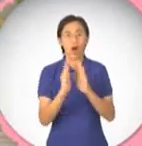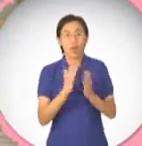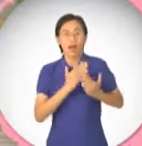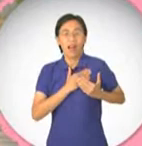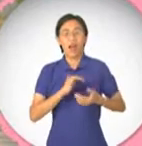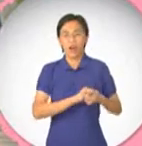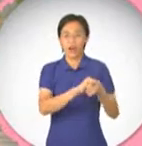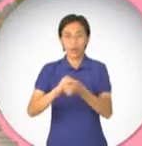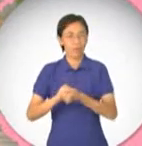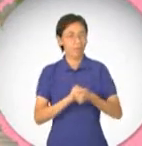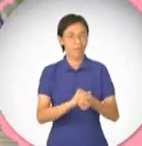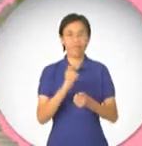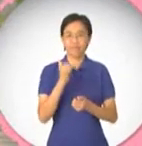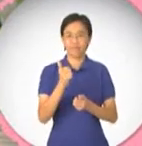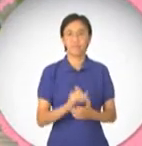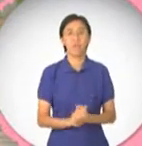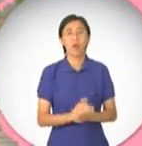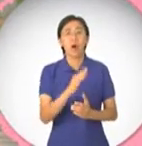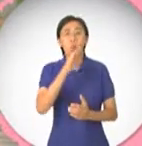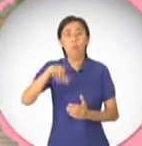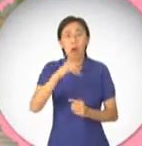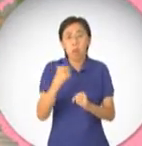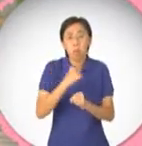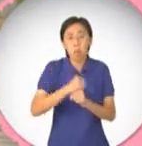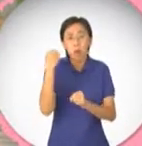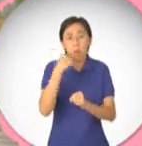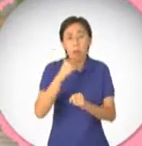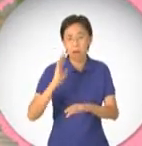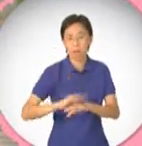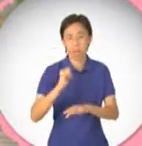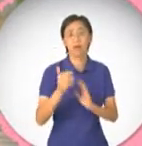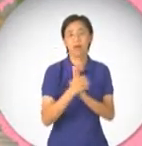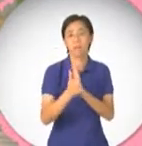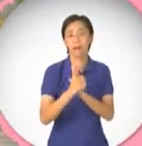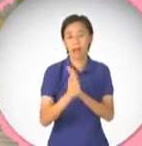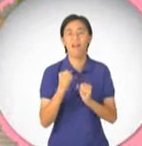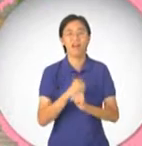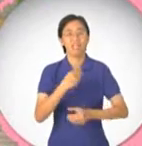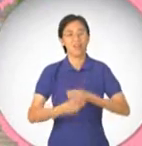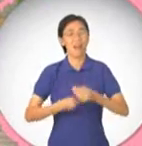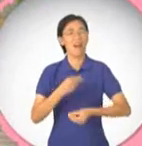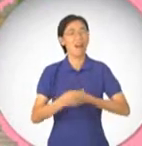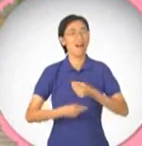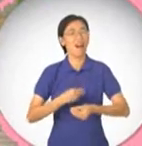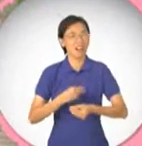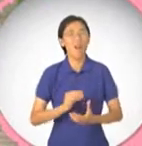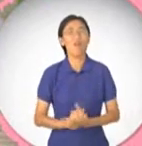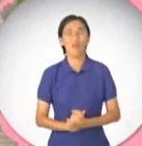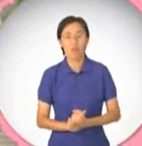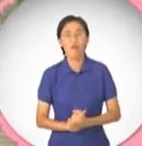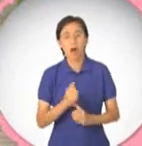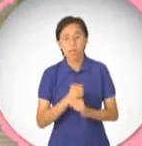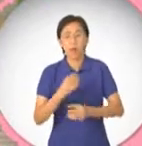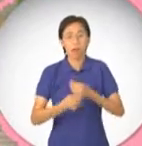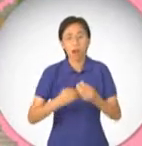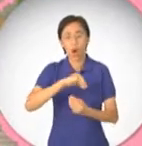ของคุณอีกด้วยแต่ถ้าใครนะครับฝึกทำบ่อยๆจนเก่งจนชำนาญแล้วเนี่ยลองทำขายดูสิครับเพราะว่านั่นอาจจะเป็นอีกหนึ่งช่องทางในการสร้